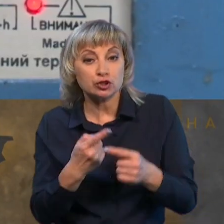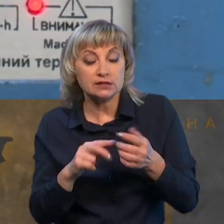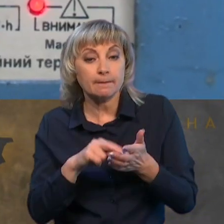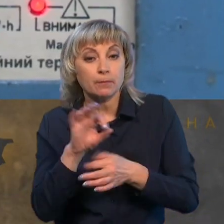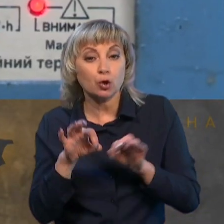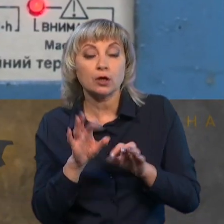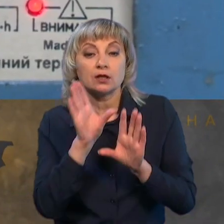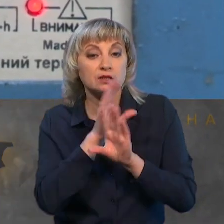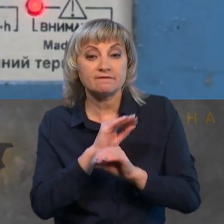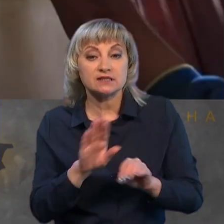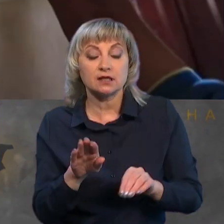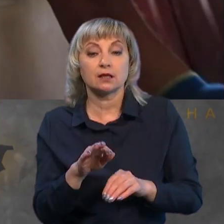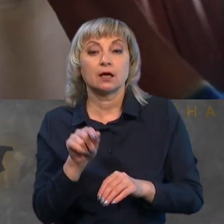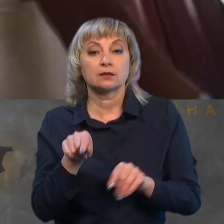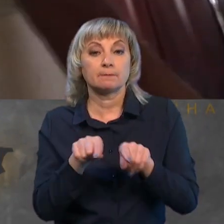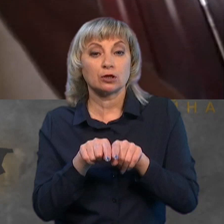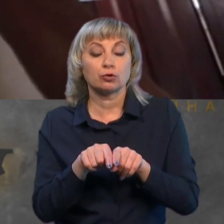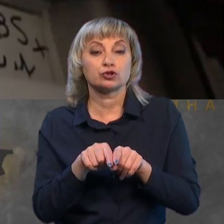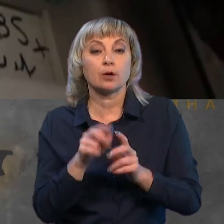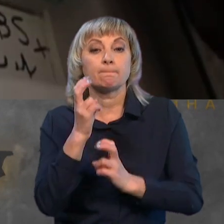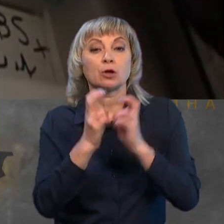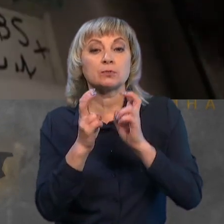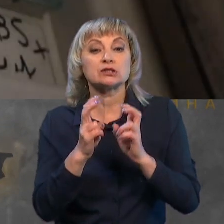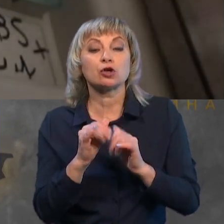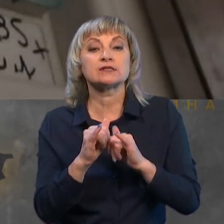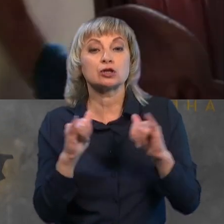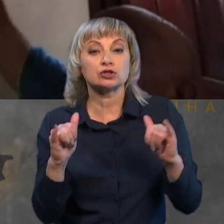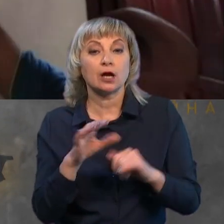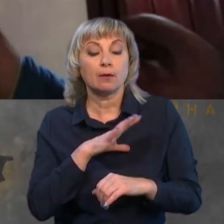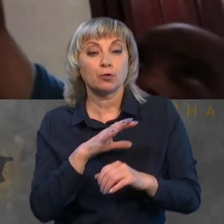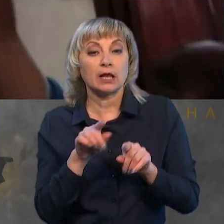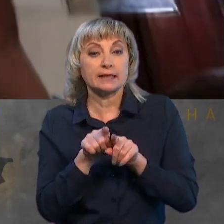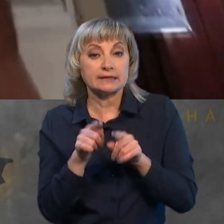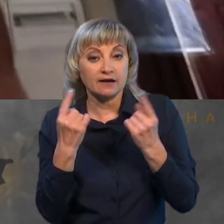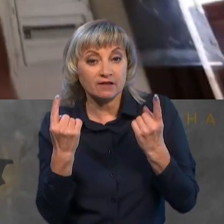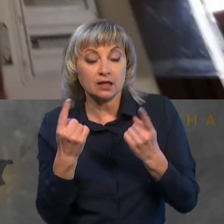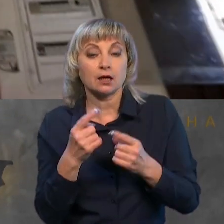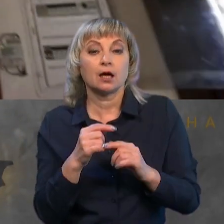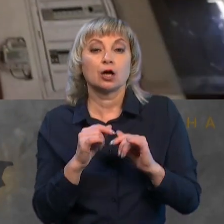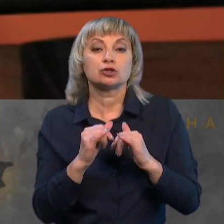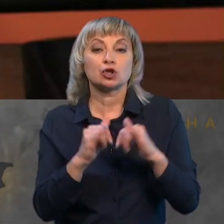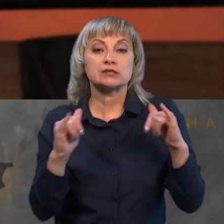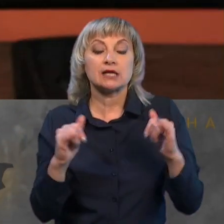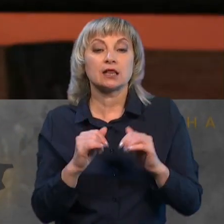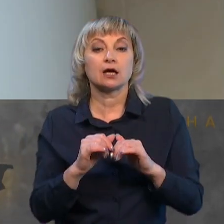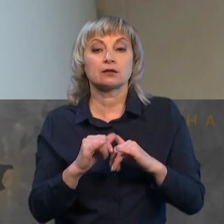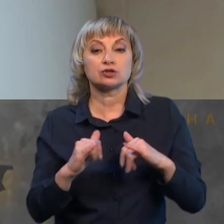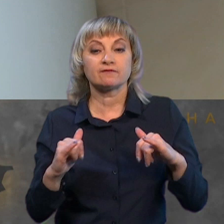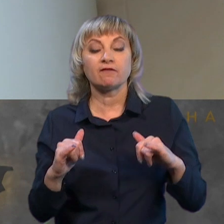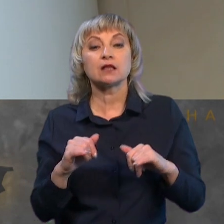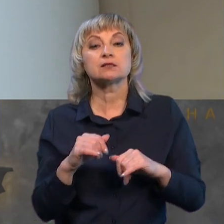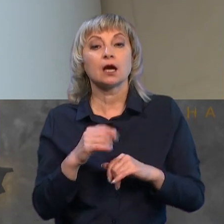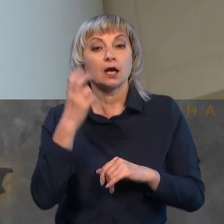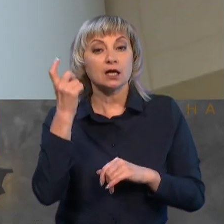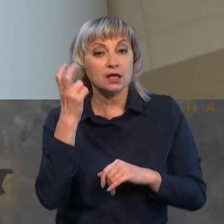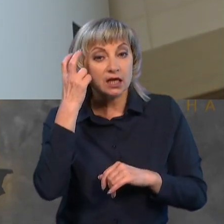встигли вийти. Бо там також промисловість зростала. Вона і так там була велика, і зростала, і розвивалася. Тому от Київ,